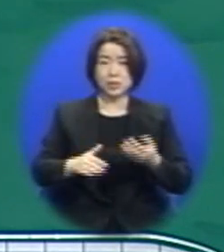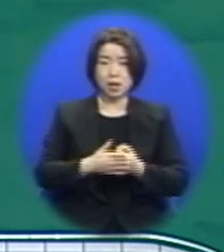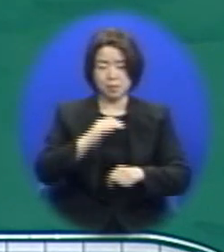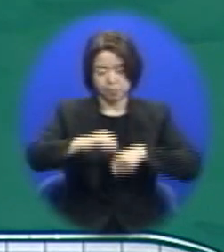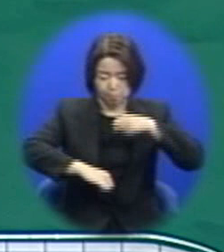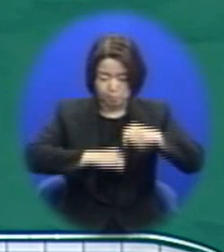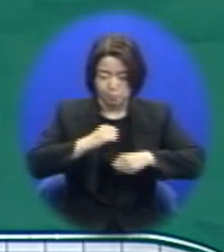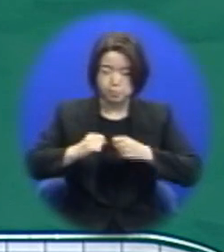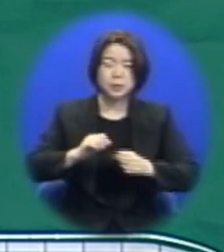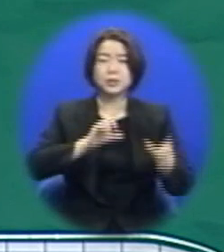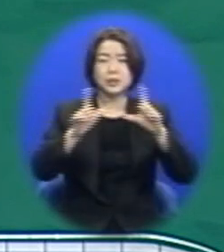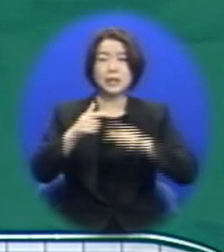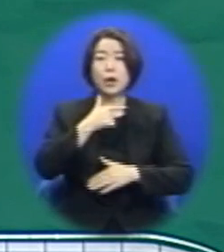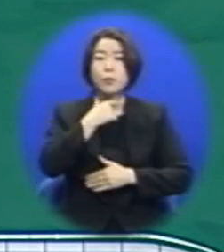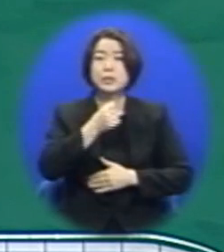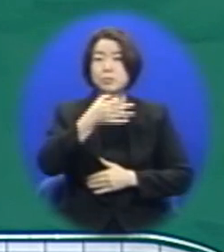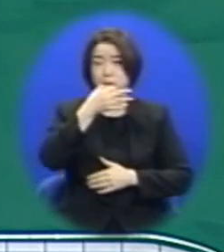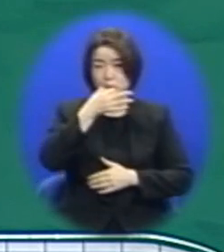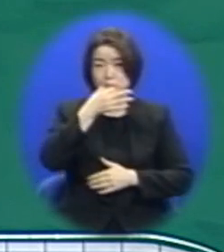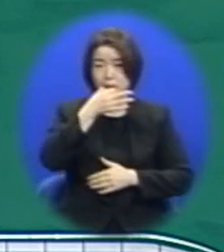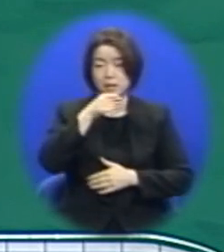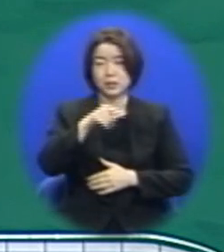마음대로 살고 싶은 욕망이에요.